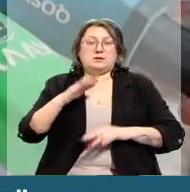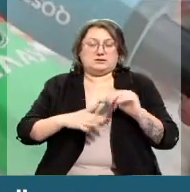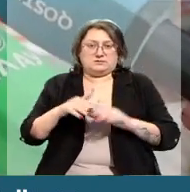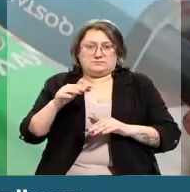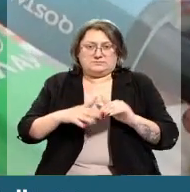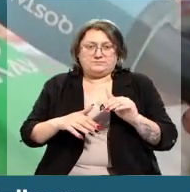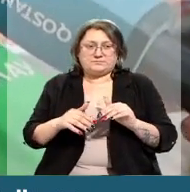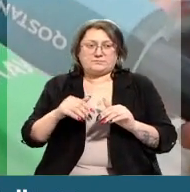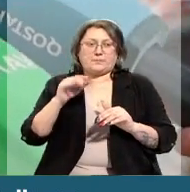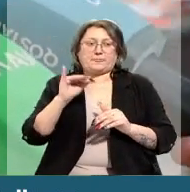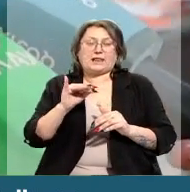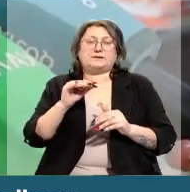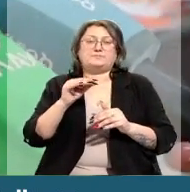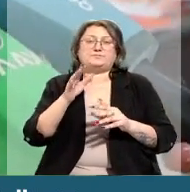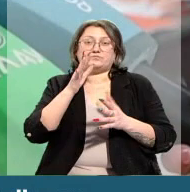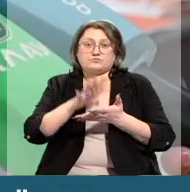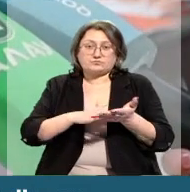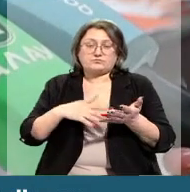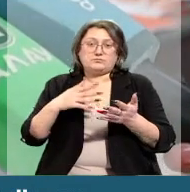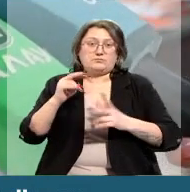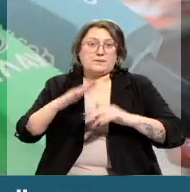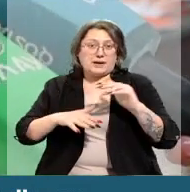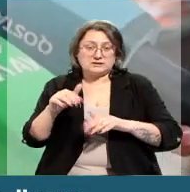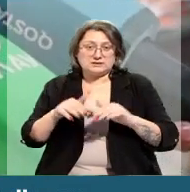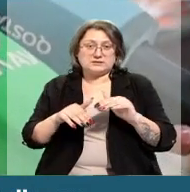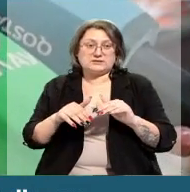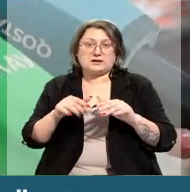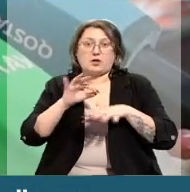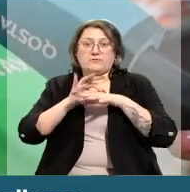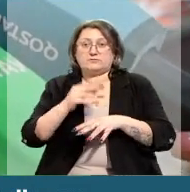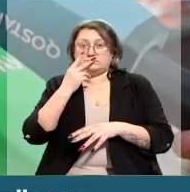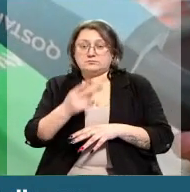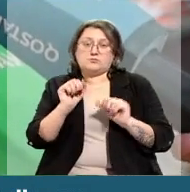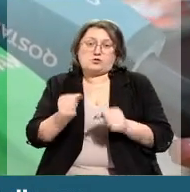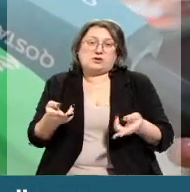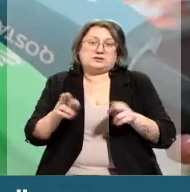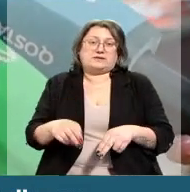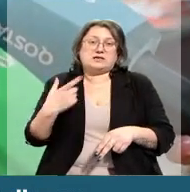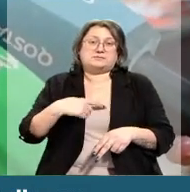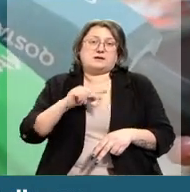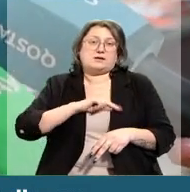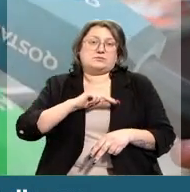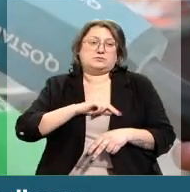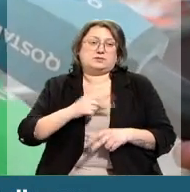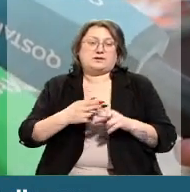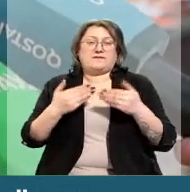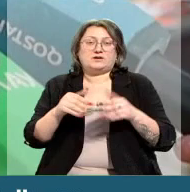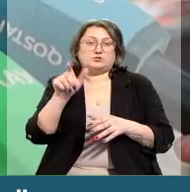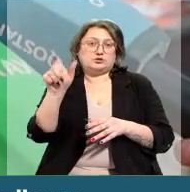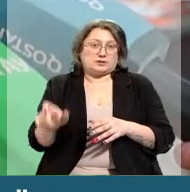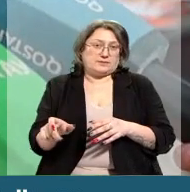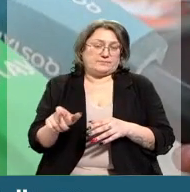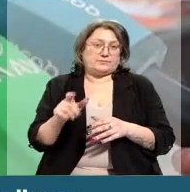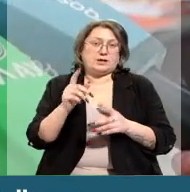практику и в ходе уже дальнейшего прохождения практики может оставить себе для трудоустройства этого выпускника.